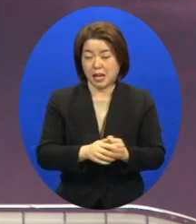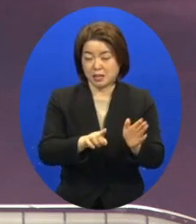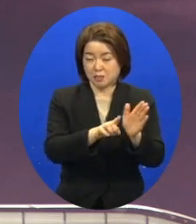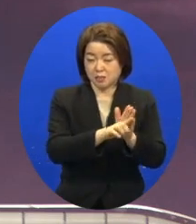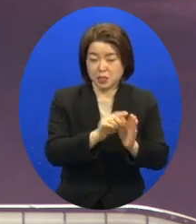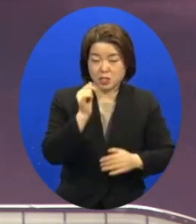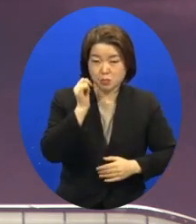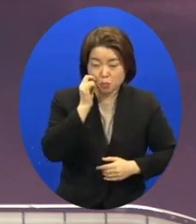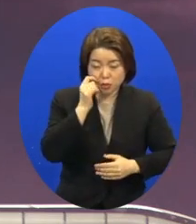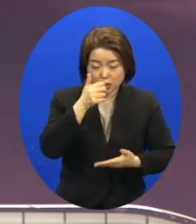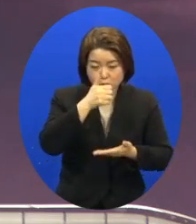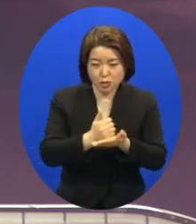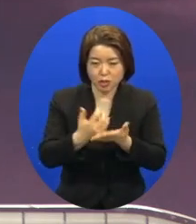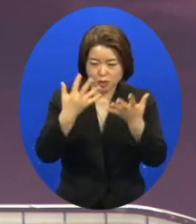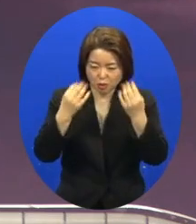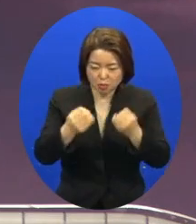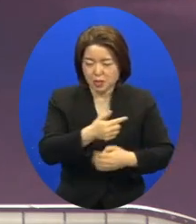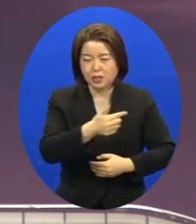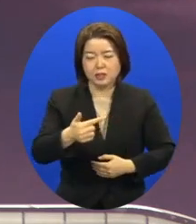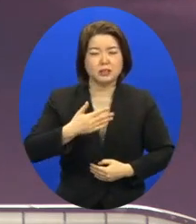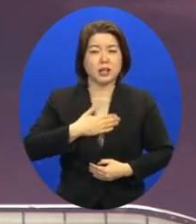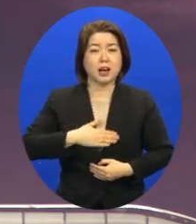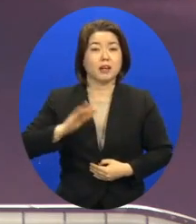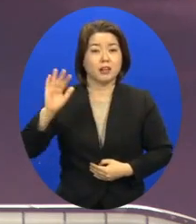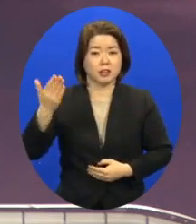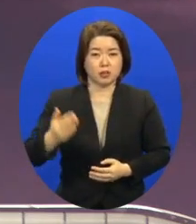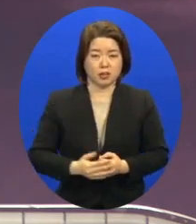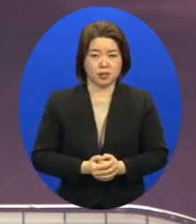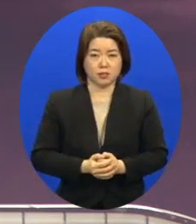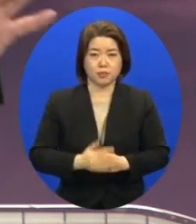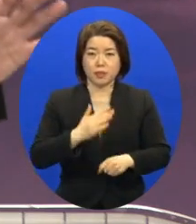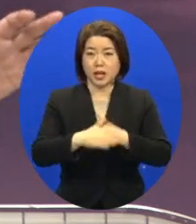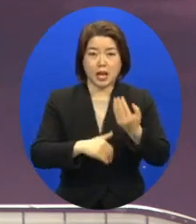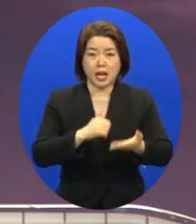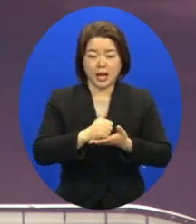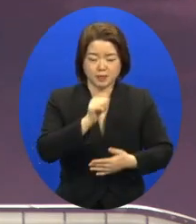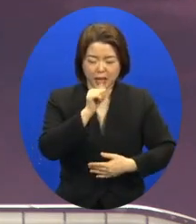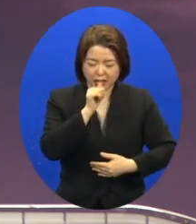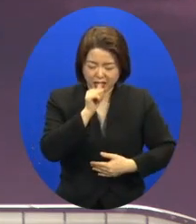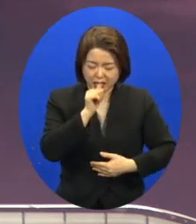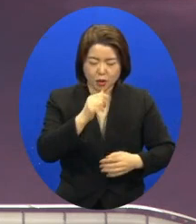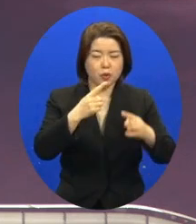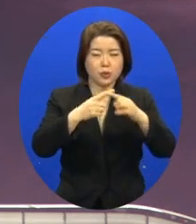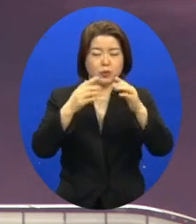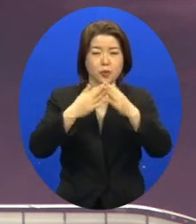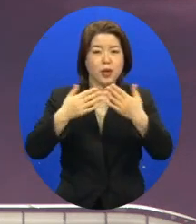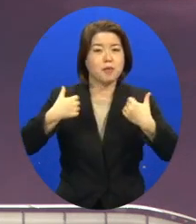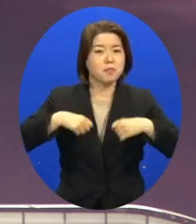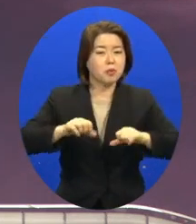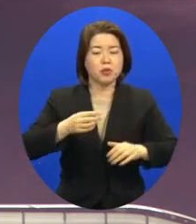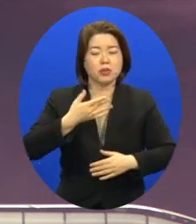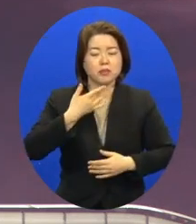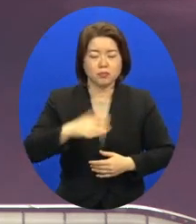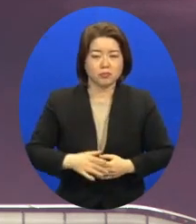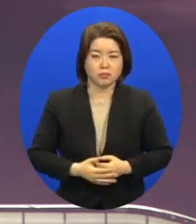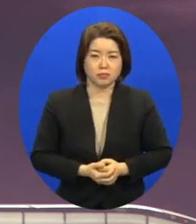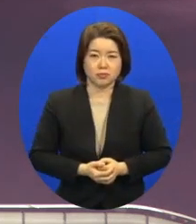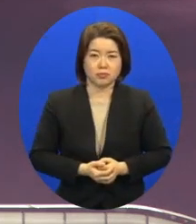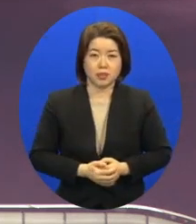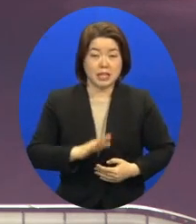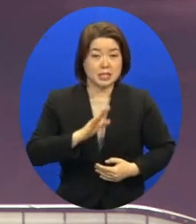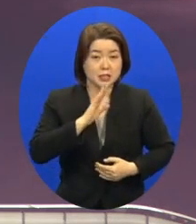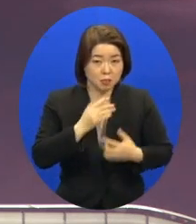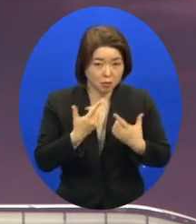얼마나 무서운 죄인지 알아야 됩니다. 하나님은 결코 교회를 포기한 적이 없으십니다. 정말